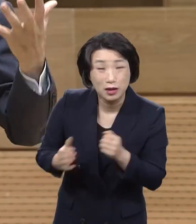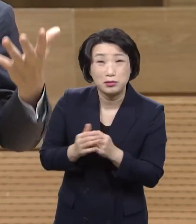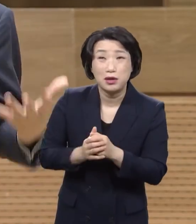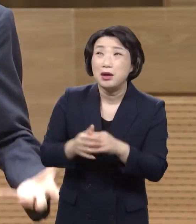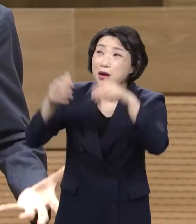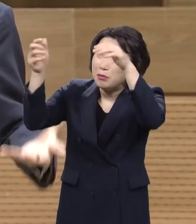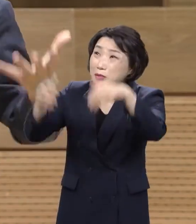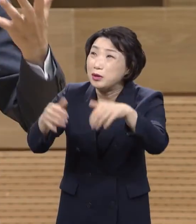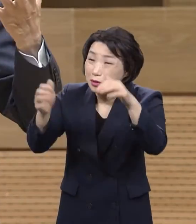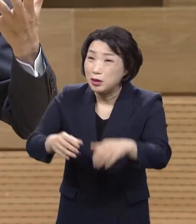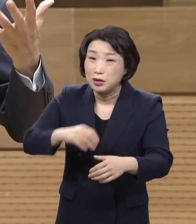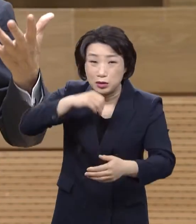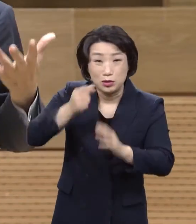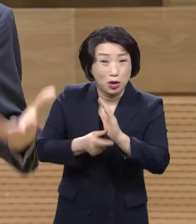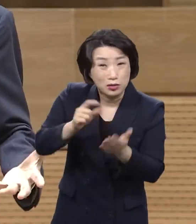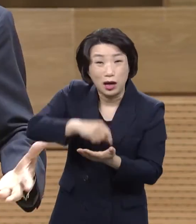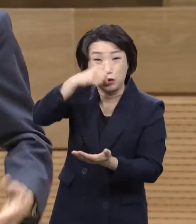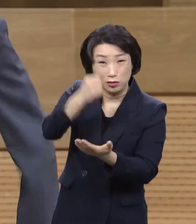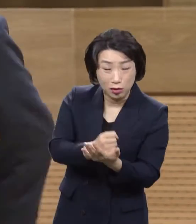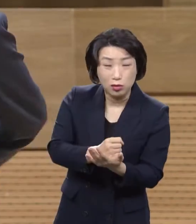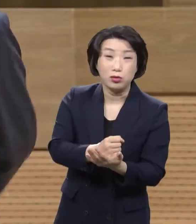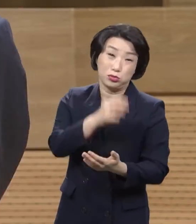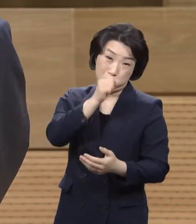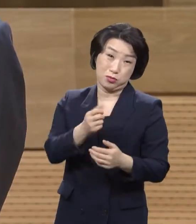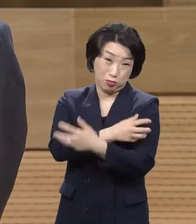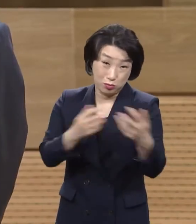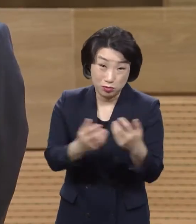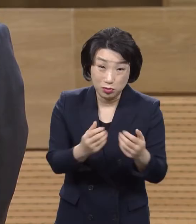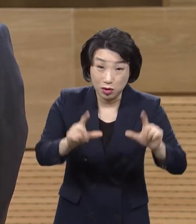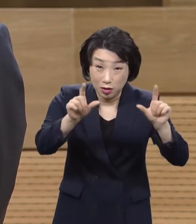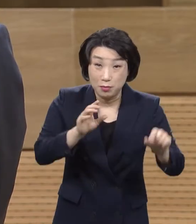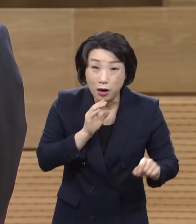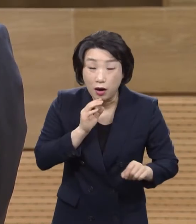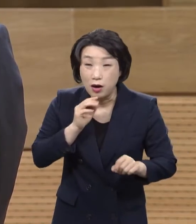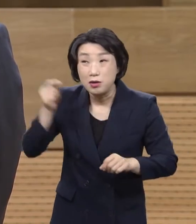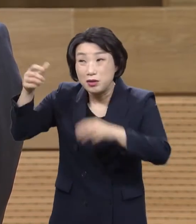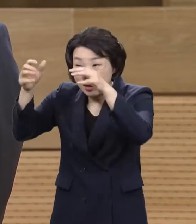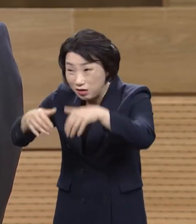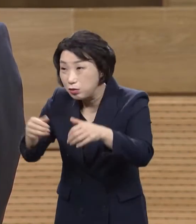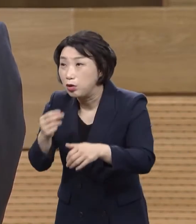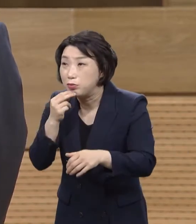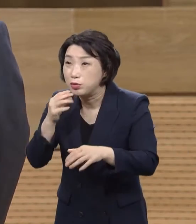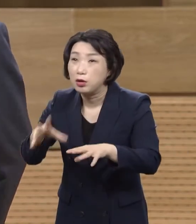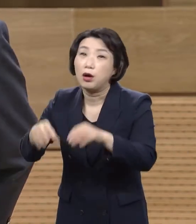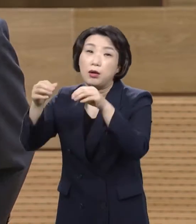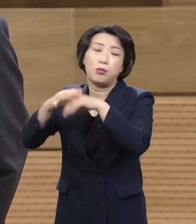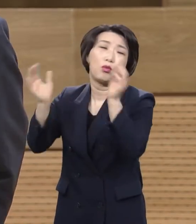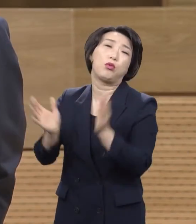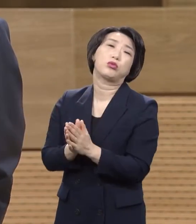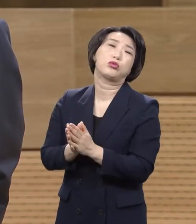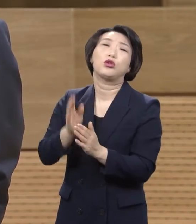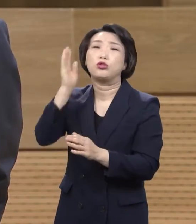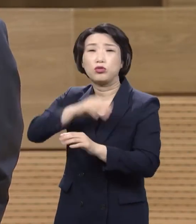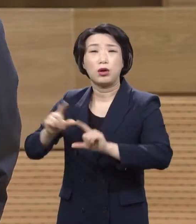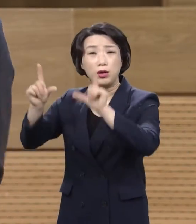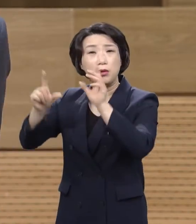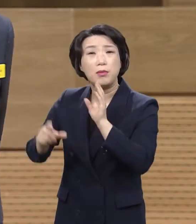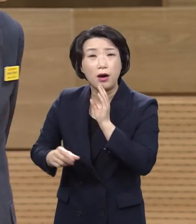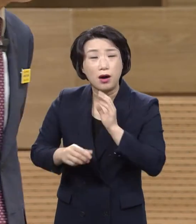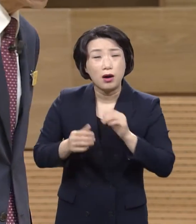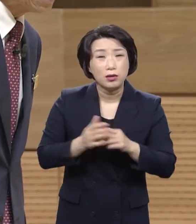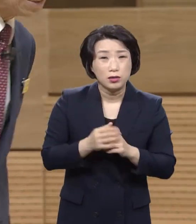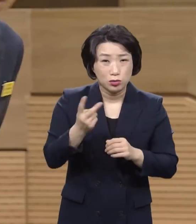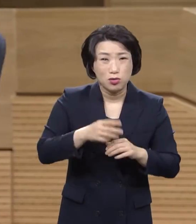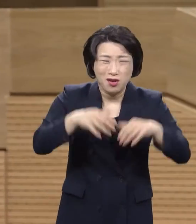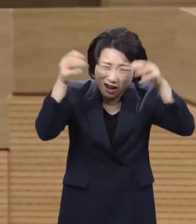비가 잘 알맞게 와주면 잘 되는데 비가 안 오면 가물어서 다 말라 죽어버리고, 비가 오면 홍수가